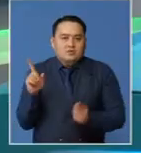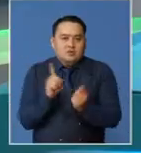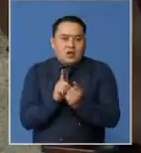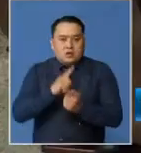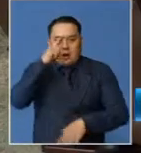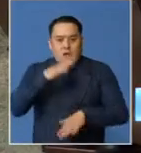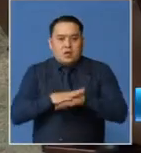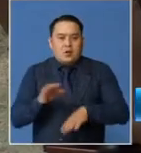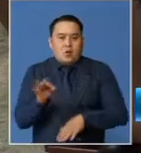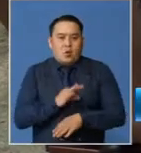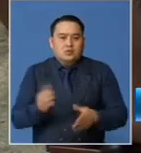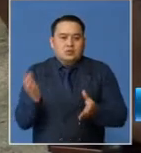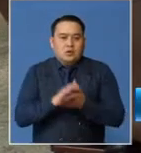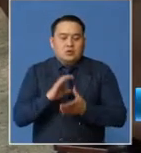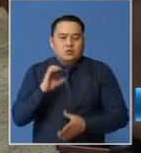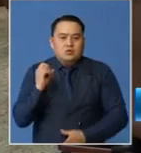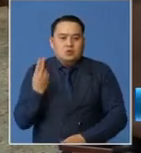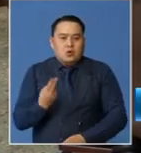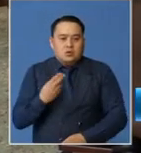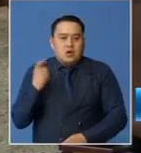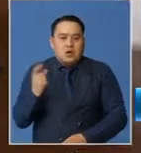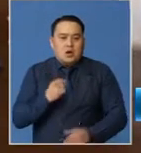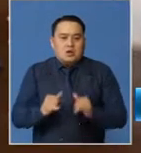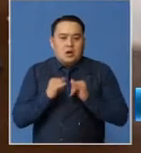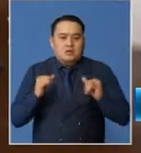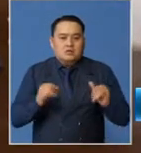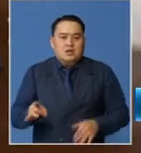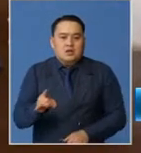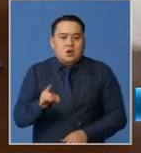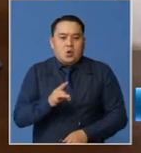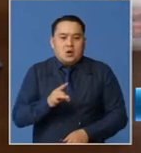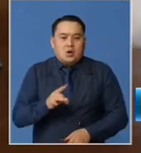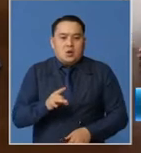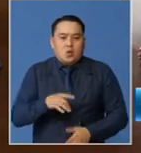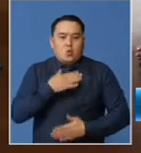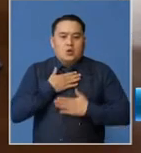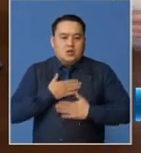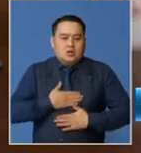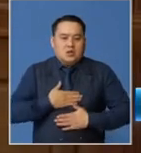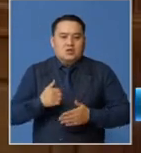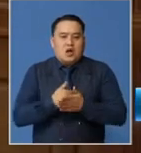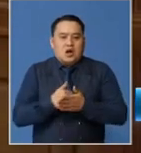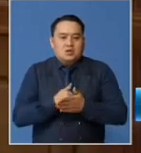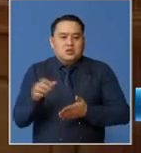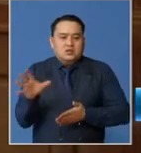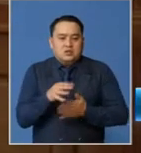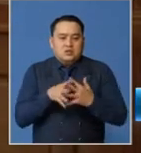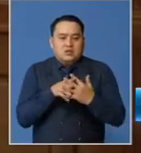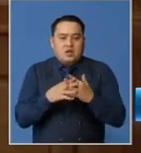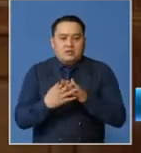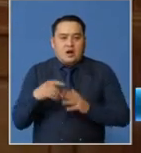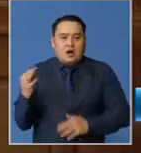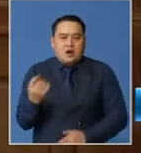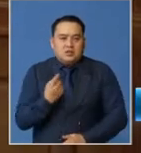с акимом области ознакомились с социально-экономическим развитием региона и выразили удовлетворение достижениями в сфере сельского